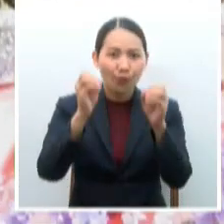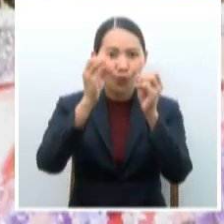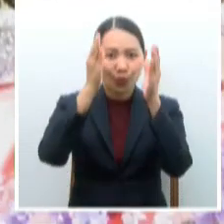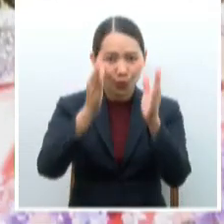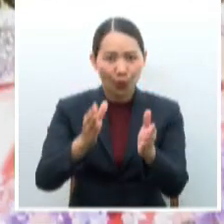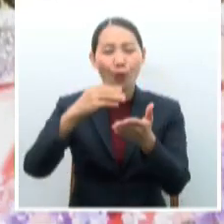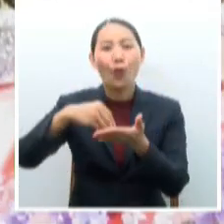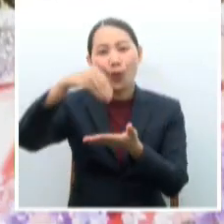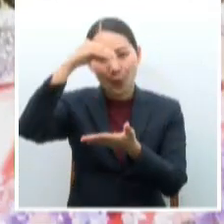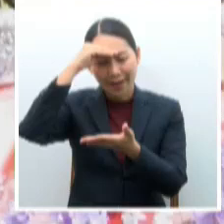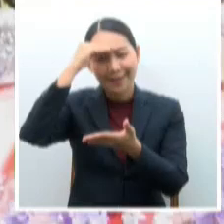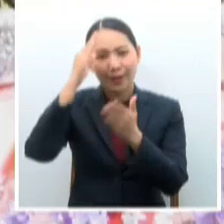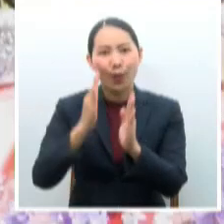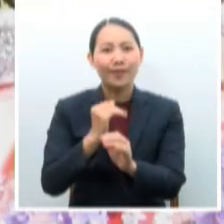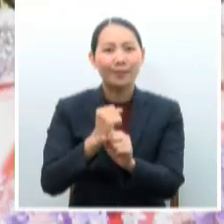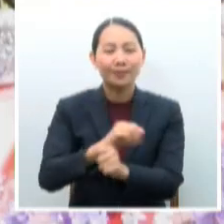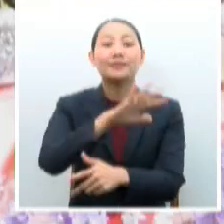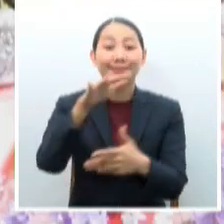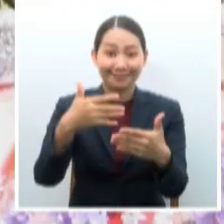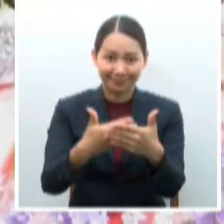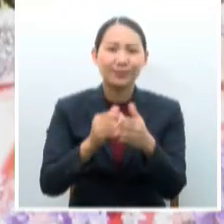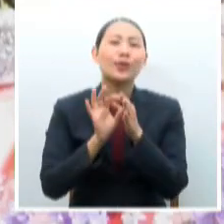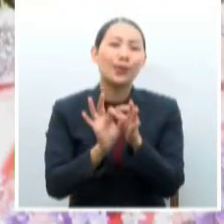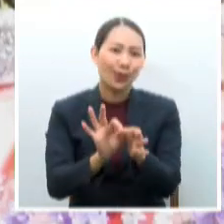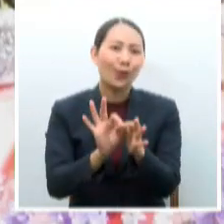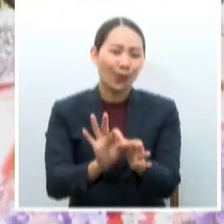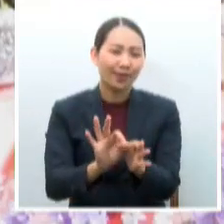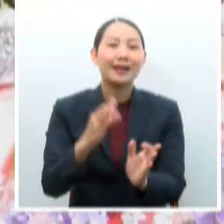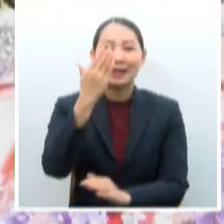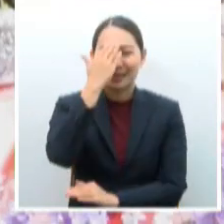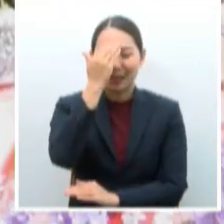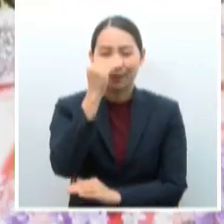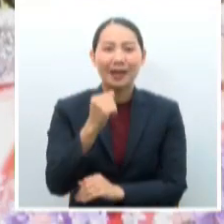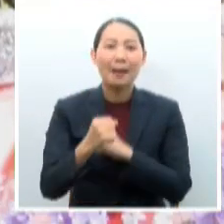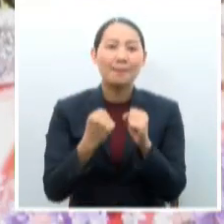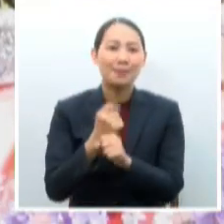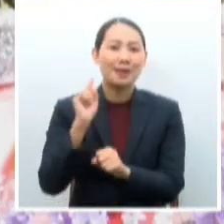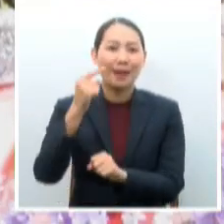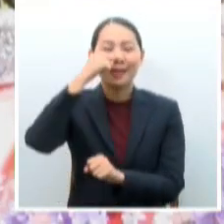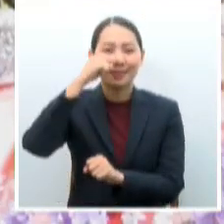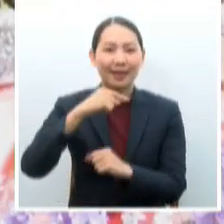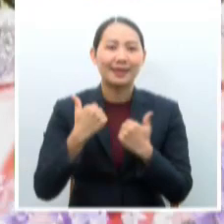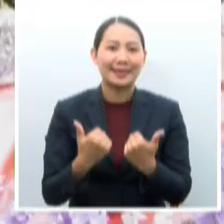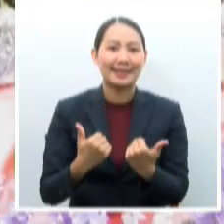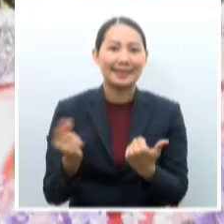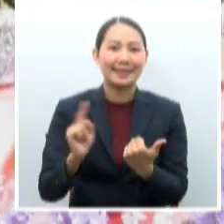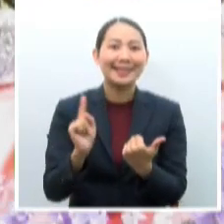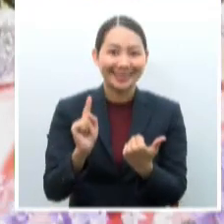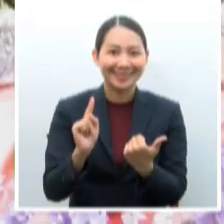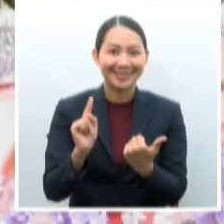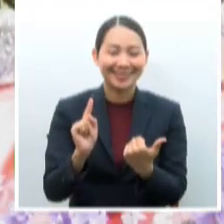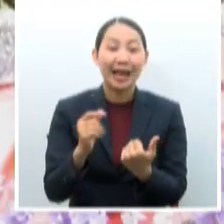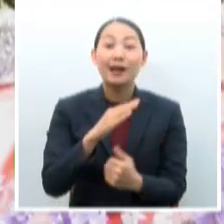ลูกๆนักเรียนทุกคนนะครับอยากให้ปีใหม่นี้ปีใหม่ไทยในปีนี้นะครับให้ทุกคนเดินทางนะครับ